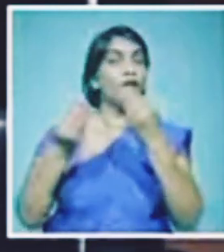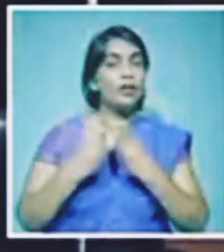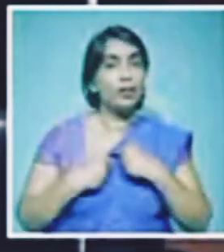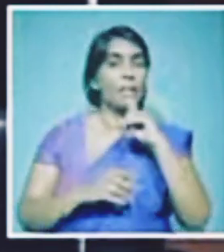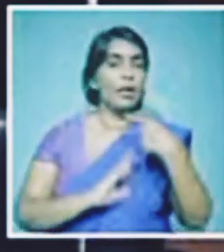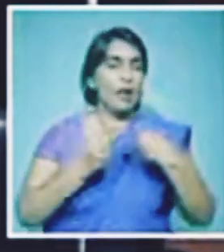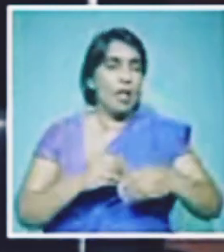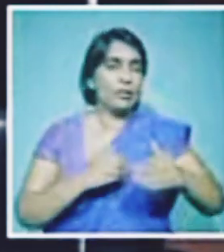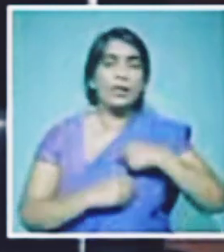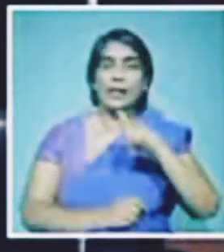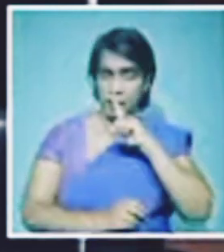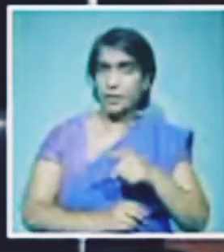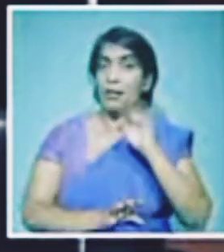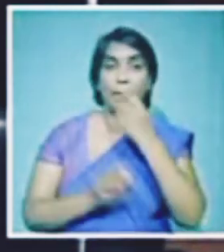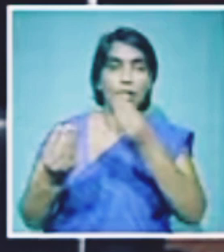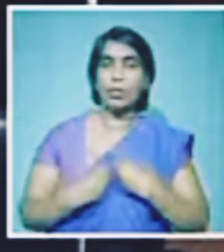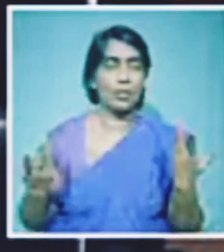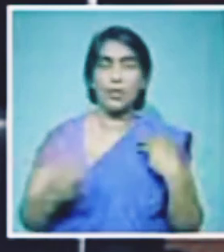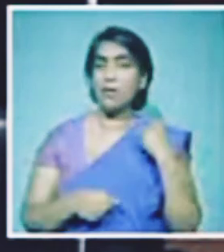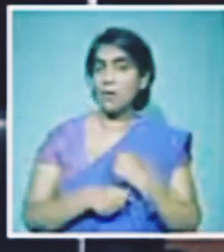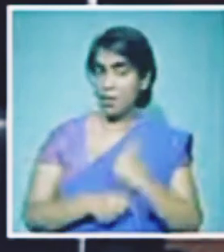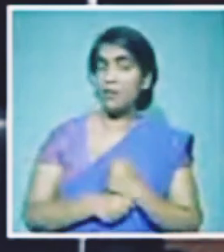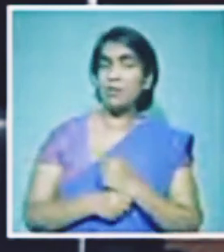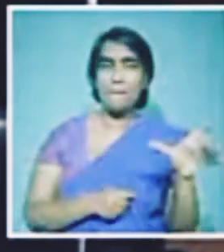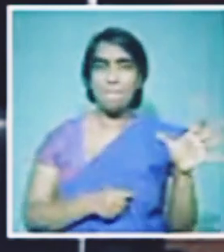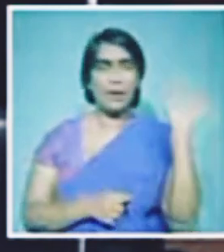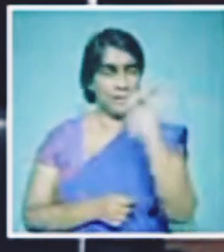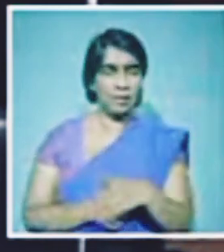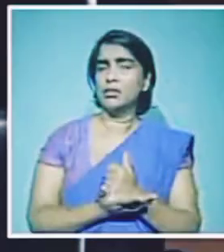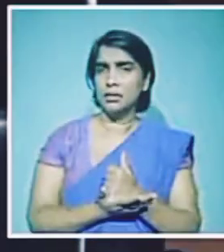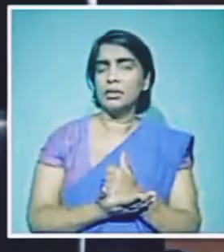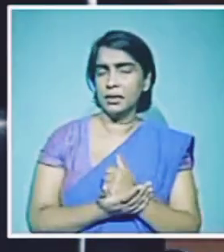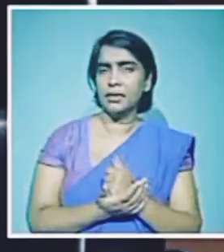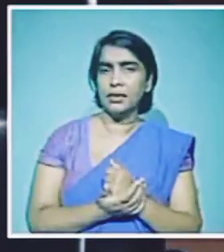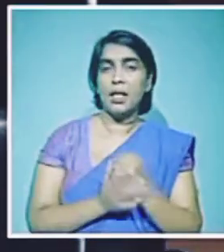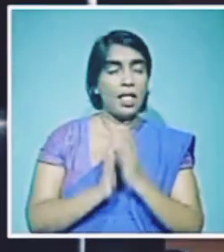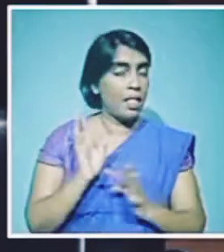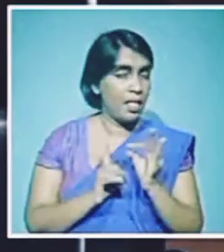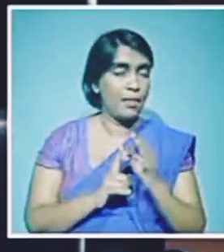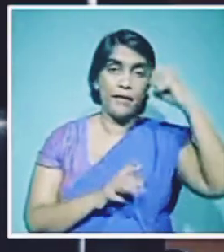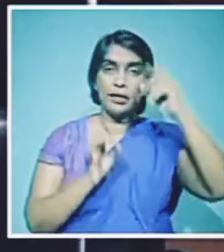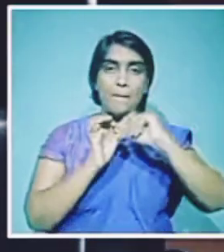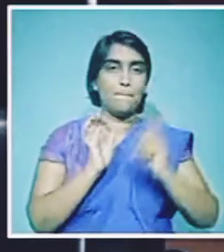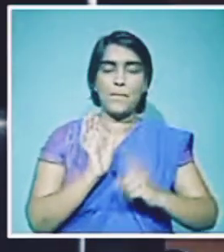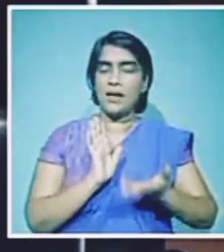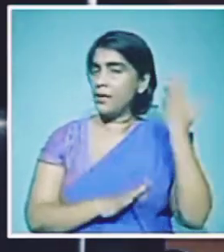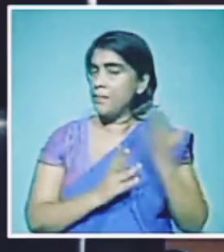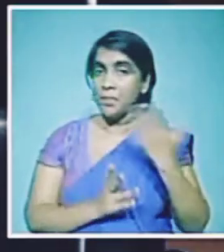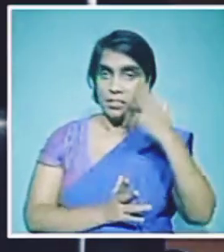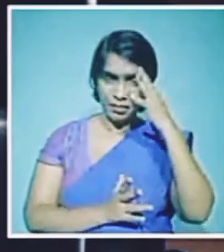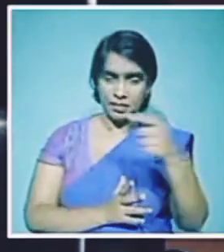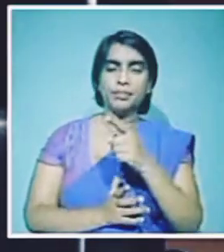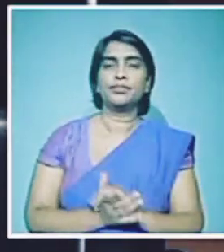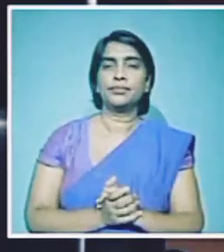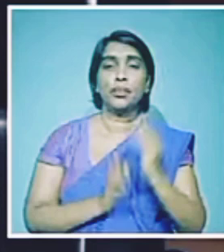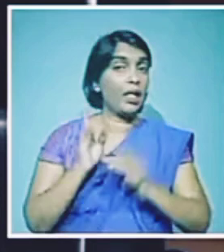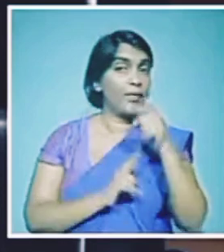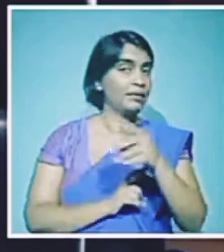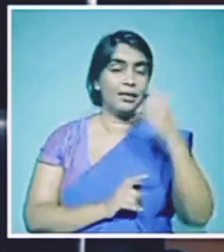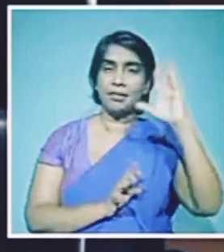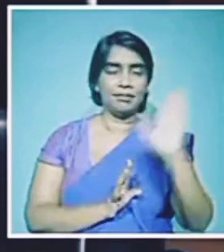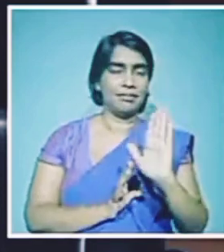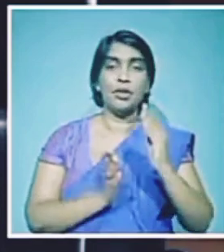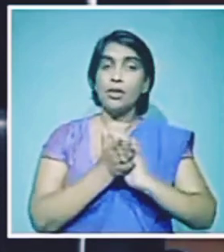కేరోట బంగ్లో పేకడి అని కిరా నమత అప్పుడు దున్నే ఆండ్వే పమే దాల ఇక హ్యాంగువ అమతి వరియాడ విదుల్ విడడి కరన బే ఇక ఇక మత తీయరన్ అమతి వరియాడ బే ఇక